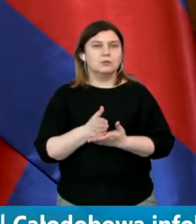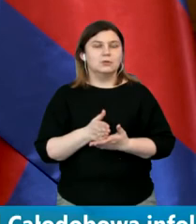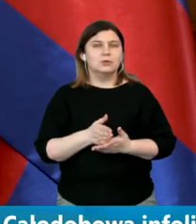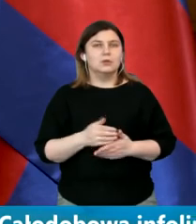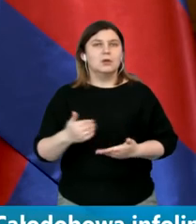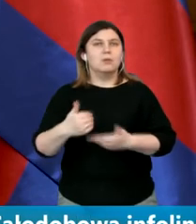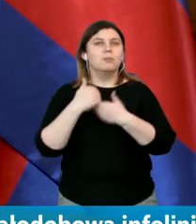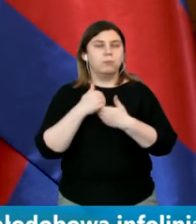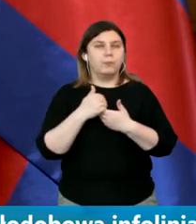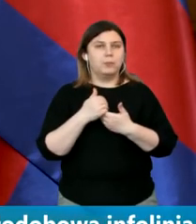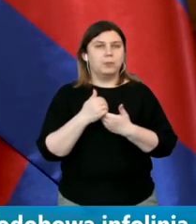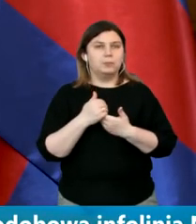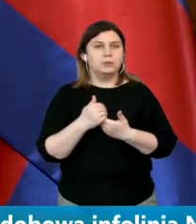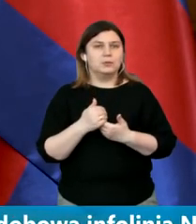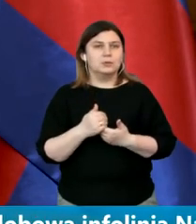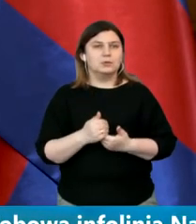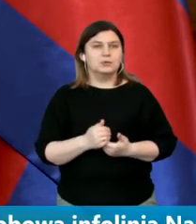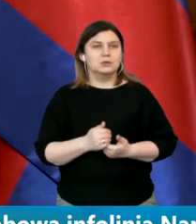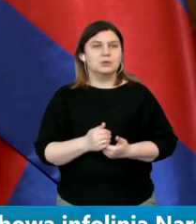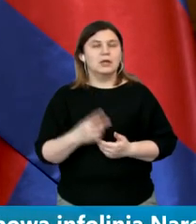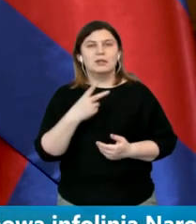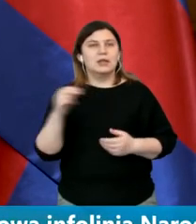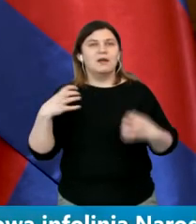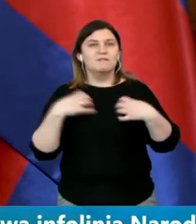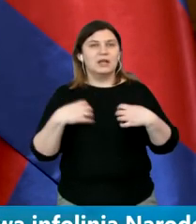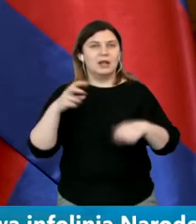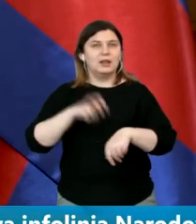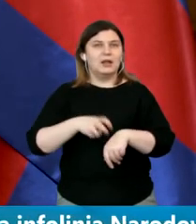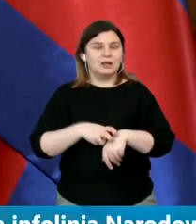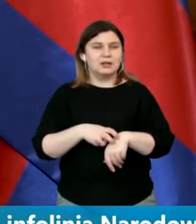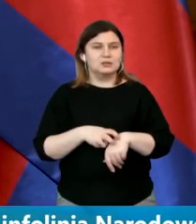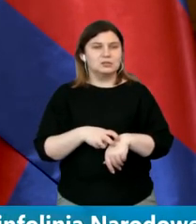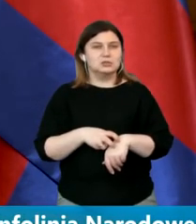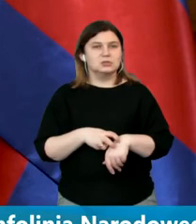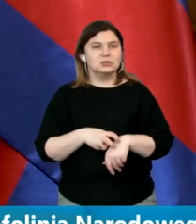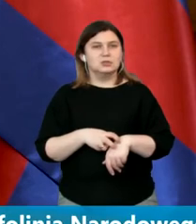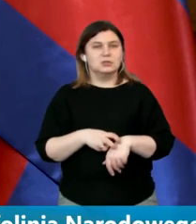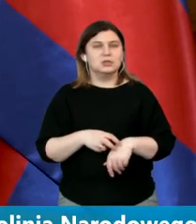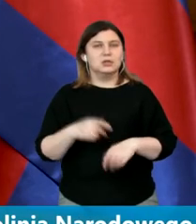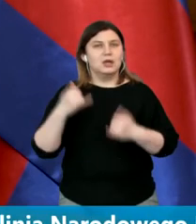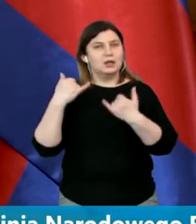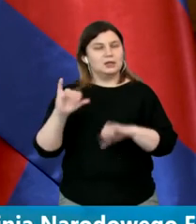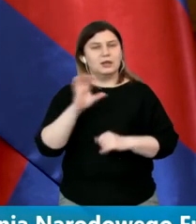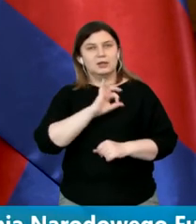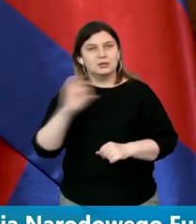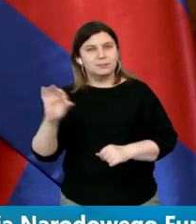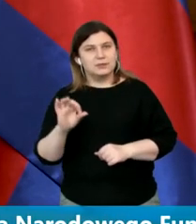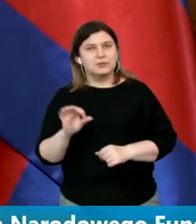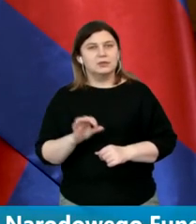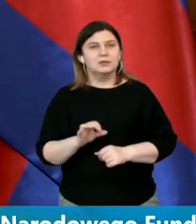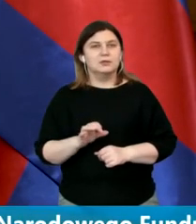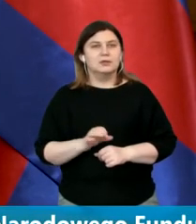pomógł mi nie weterynarz, ale lekarz zupełnie innej specjalności,